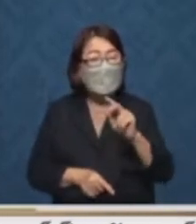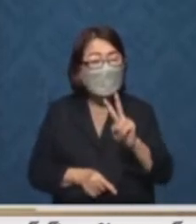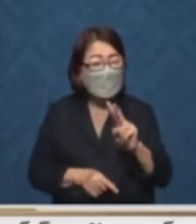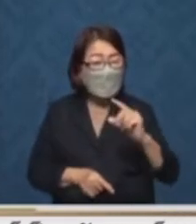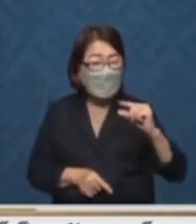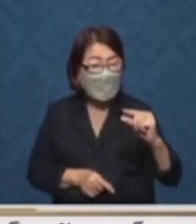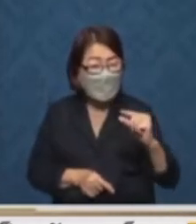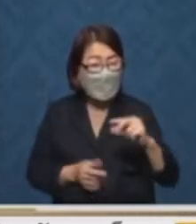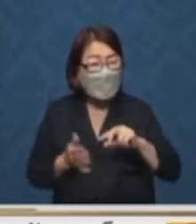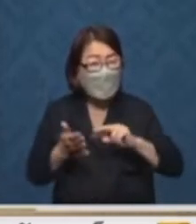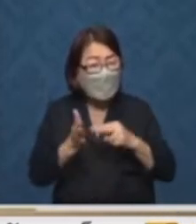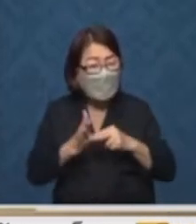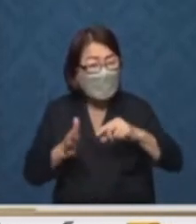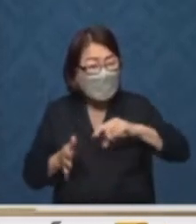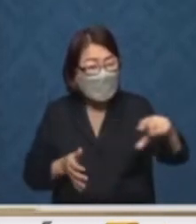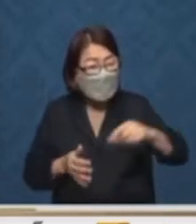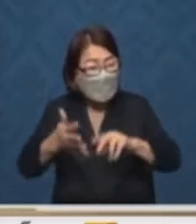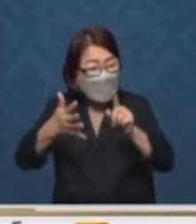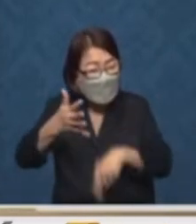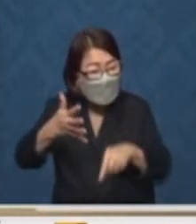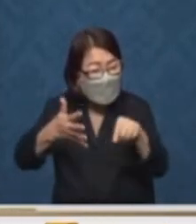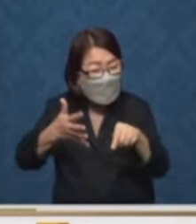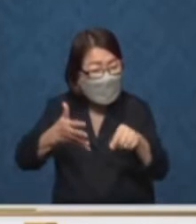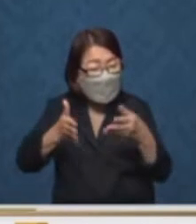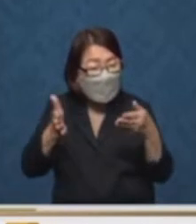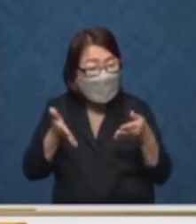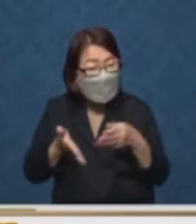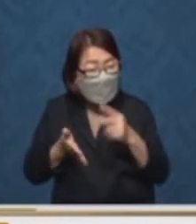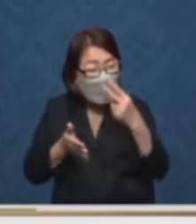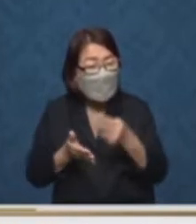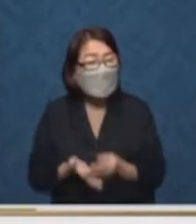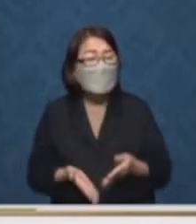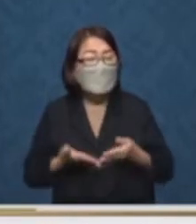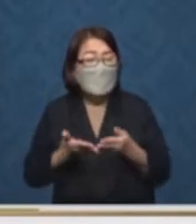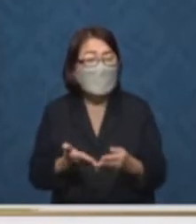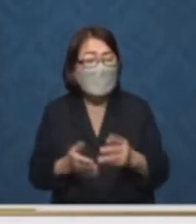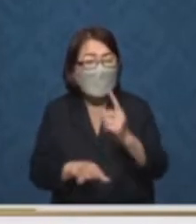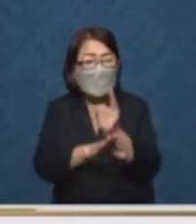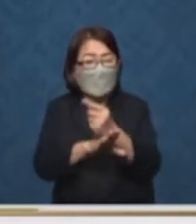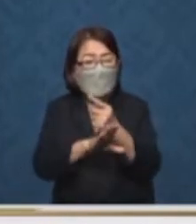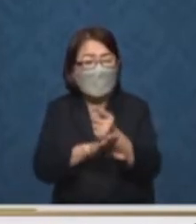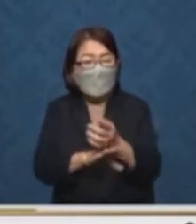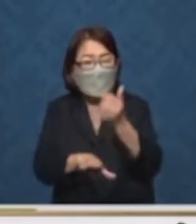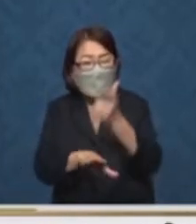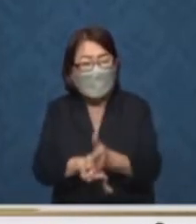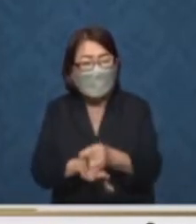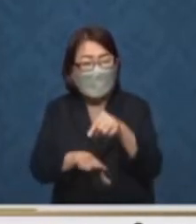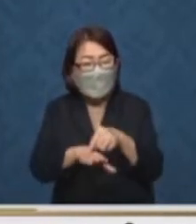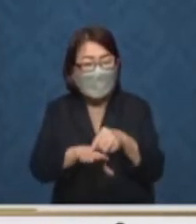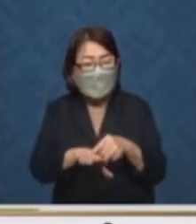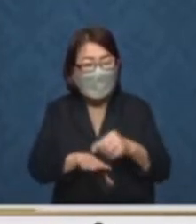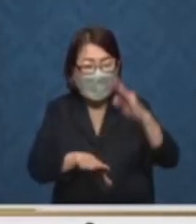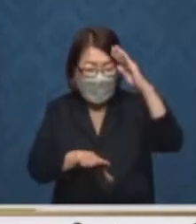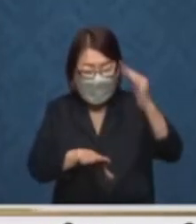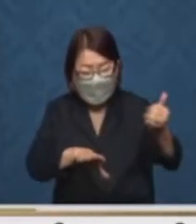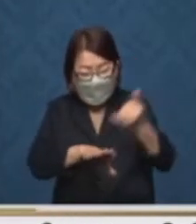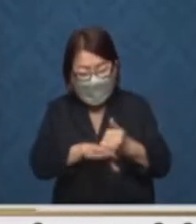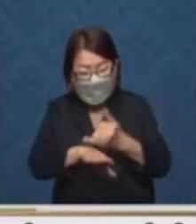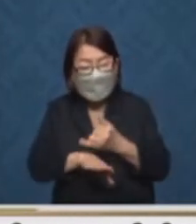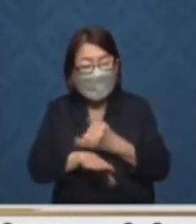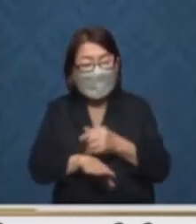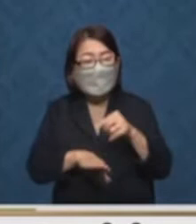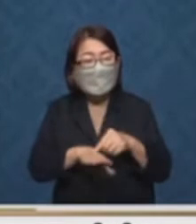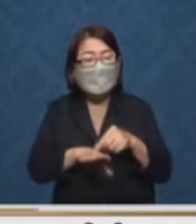าเนี่ยก็คือเรือบรรทุกเฮลิคอปเตอร์สนับสนุนเรือดำน้ำที่ท่านบอกเรือยกพลขึ้นบกเนี่ยเรือลำ